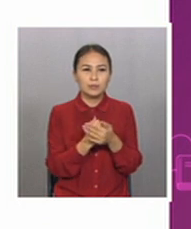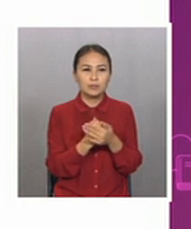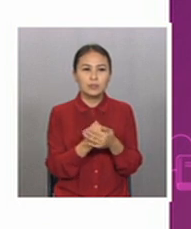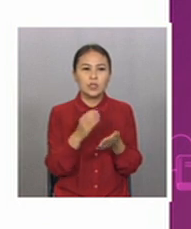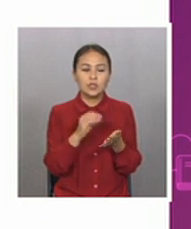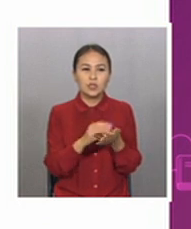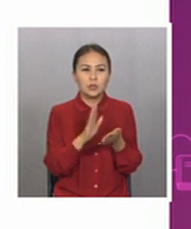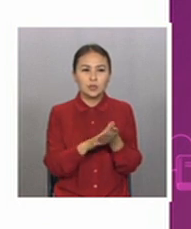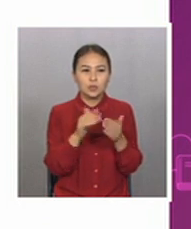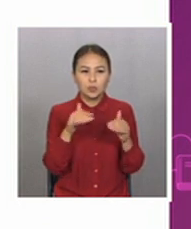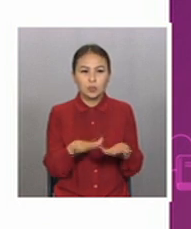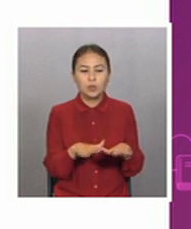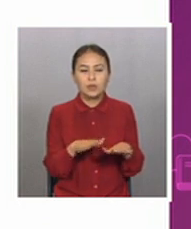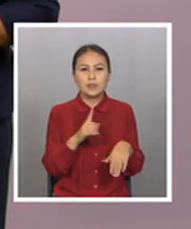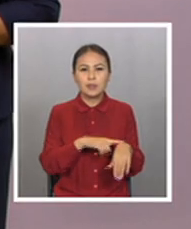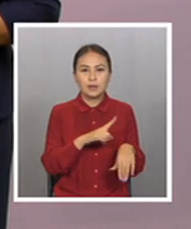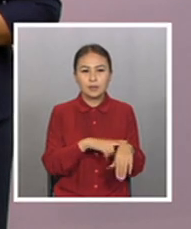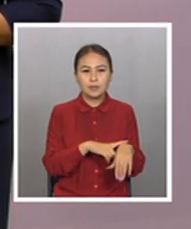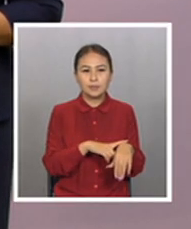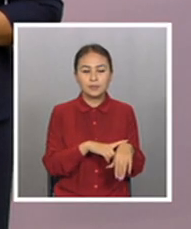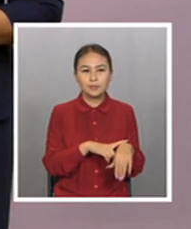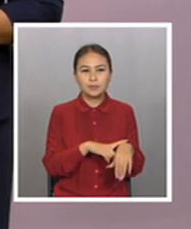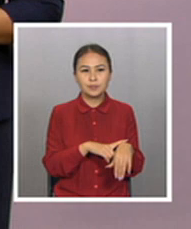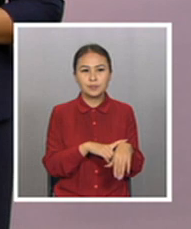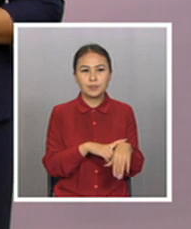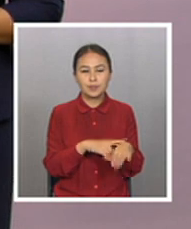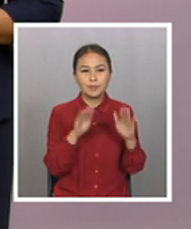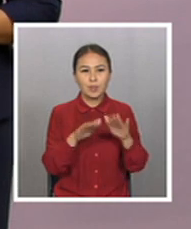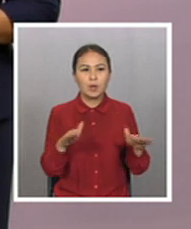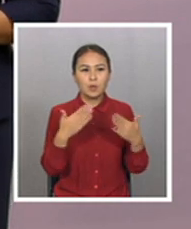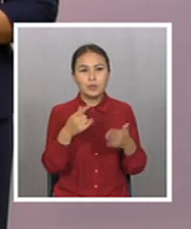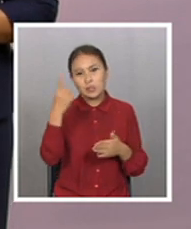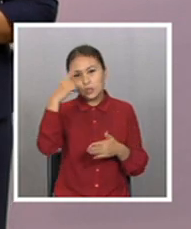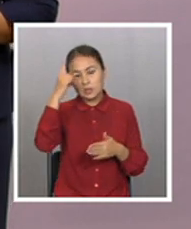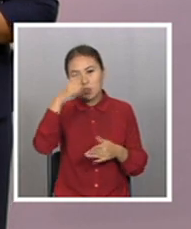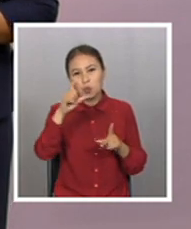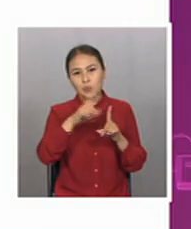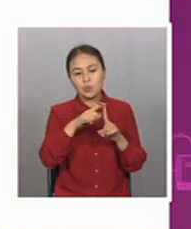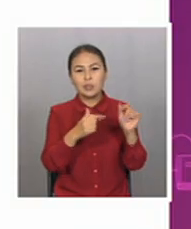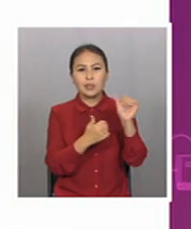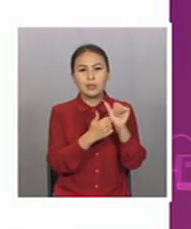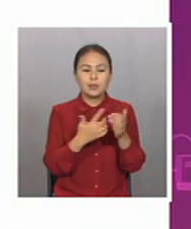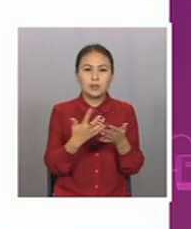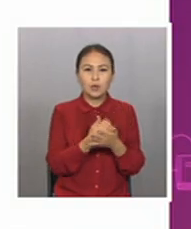Шешуі сағат екен. Балалар, енді осы жұмбақтағы сөз тіркесін табайықшы.